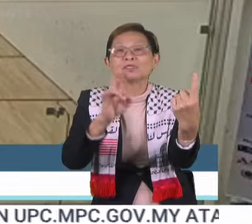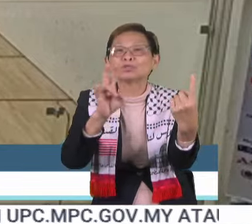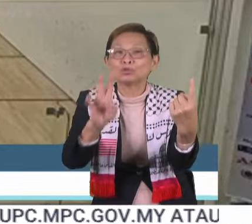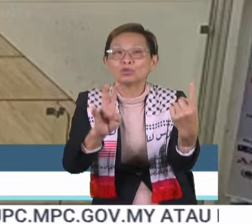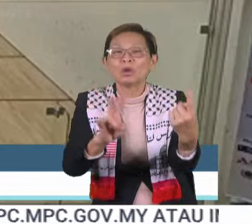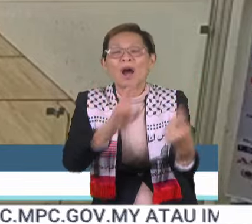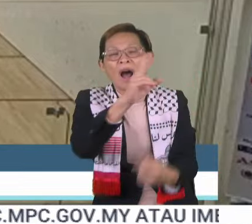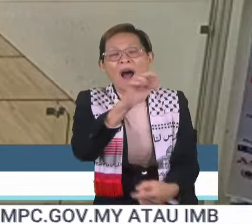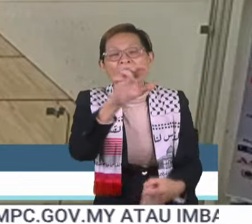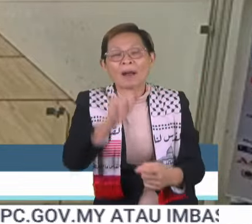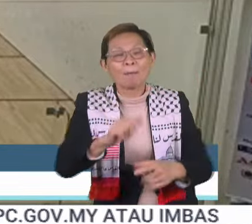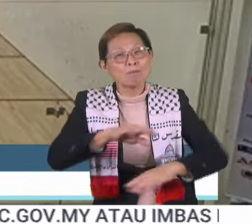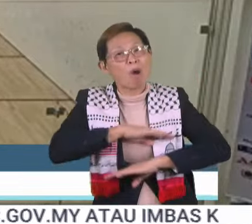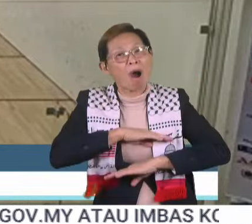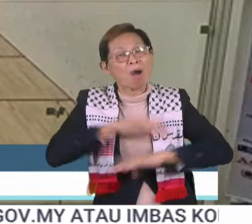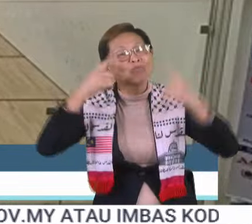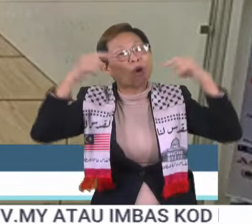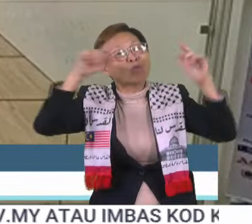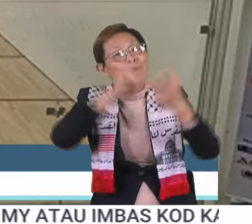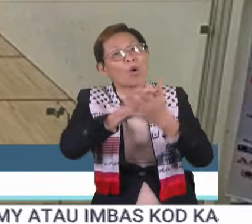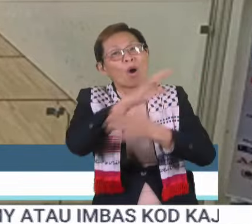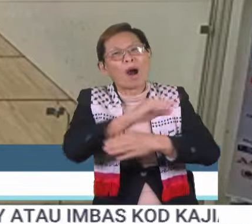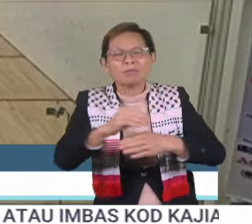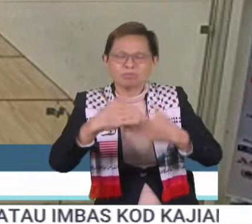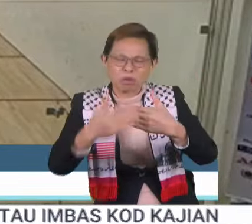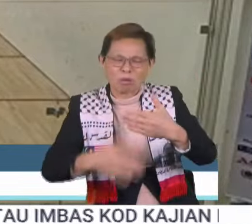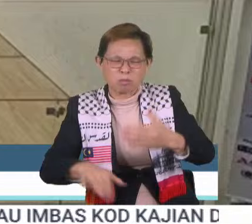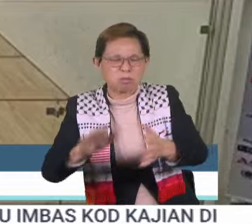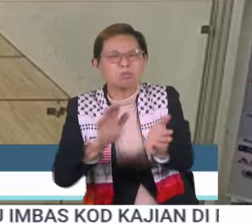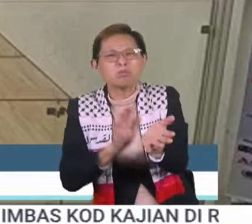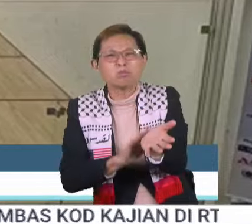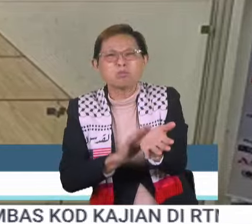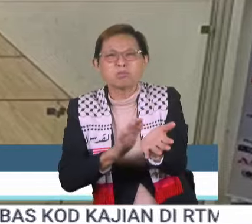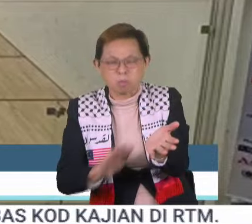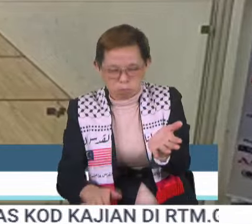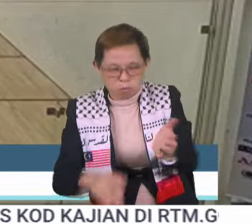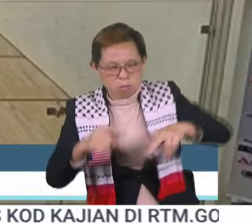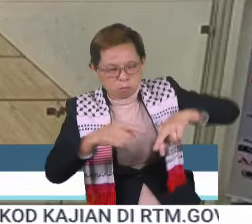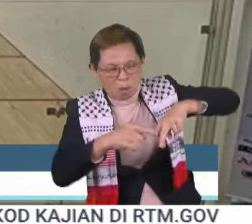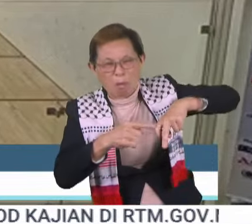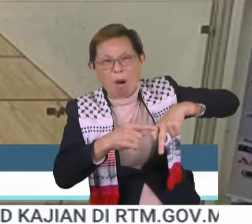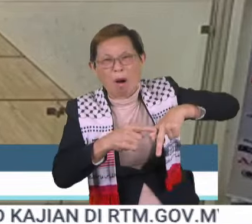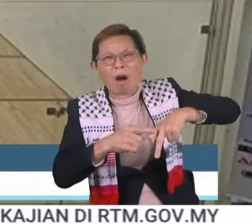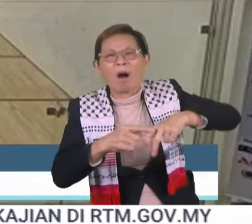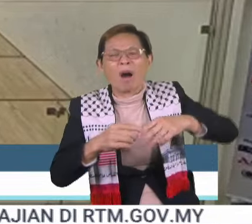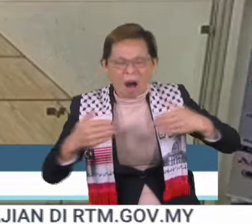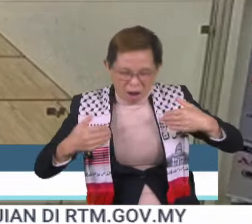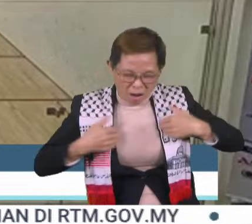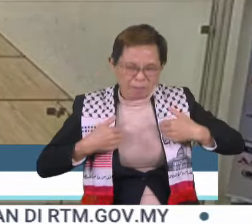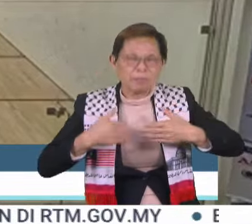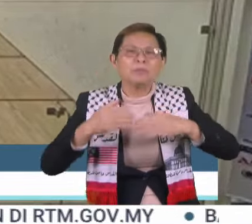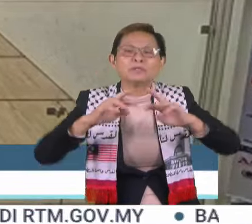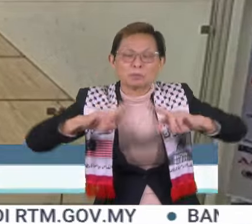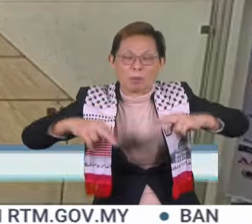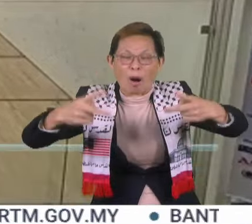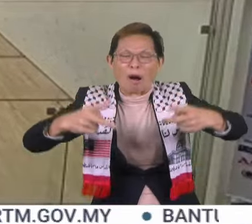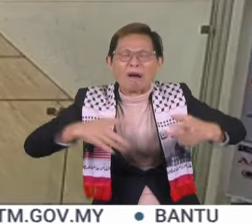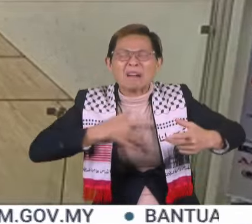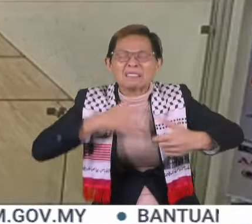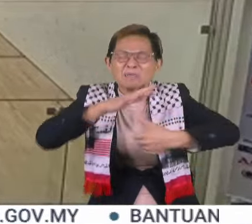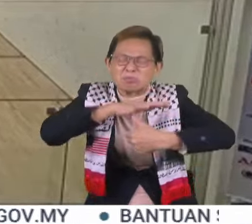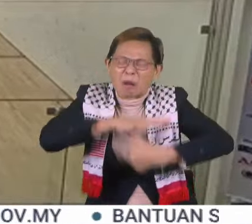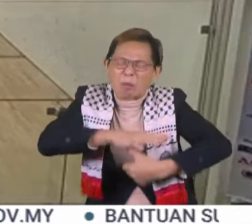Aira berpuas hati dengan kejayaan tersebut meskipun mengalami kecederaan buku lali yang dialami pada aksi separuh akhir. Dia mengakui